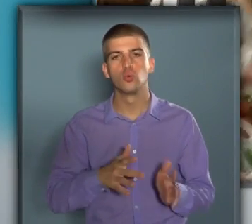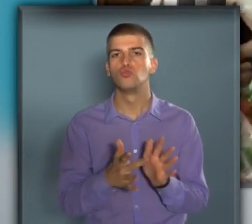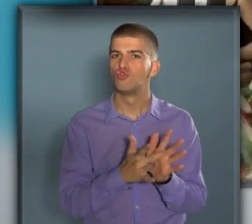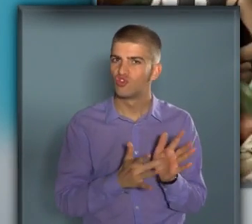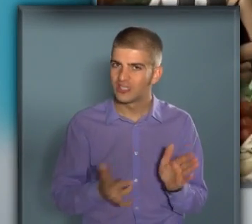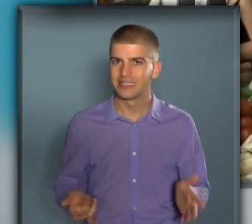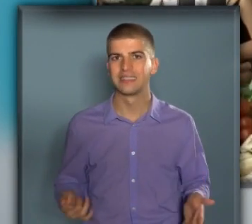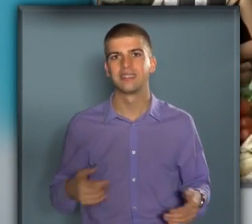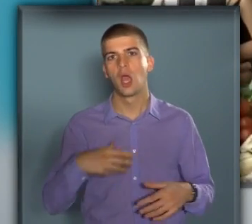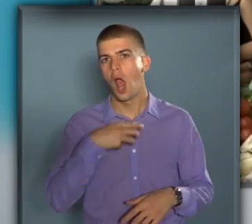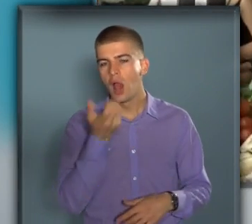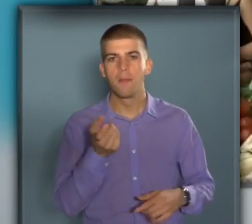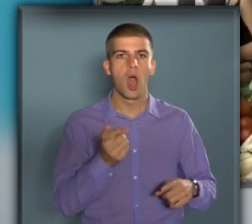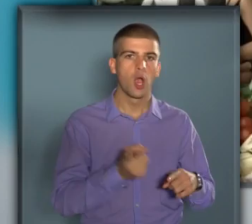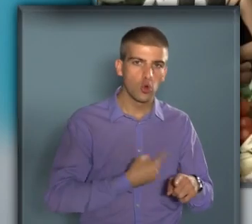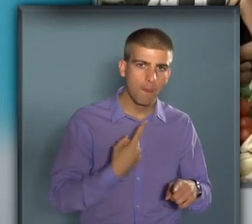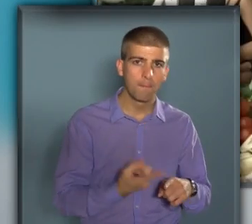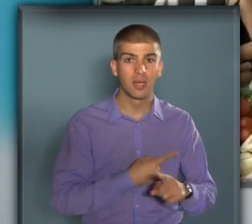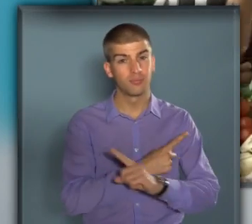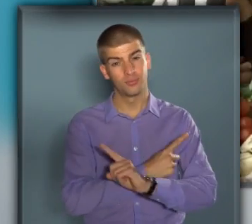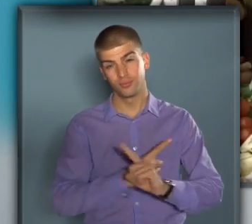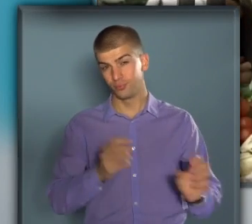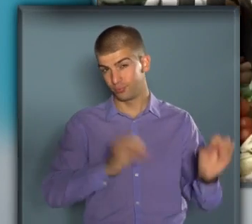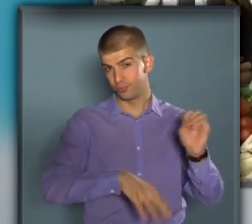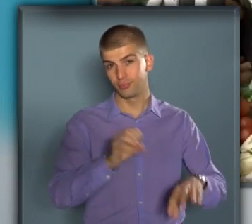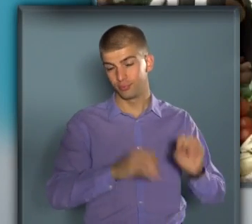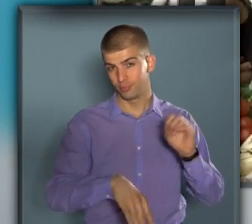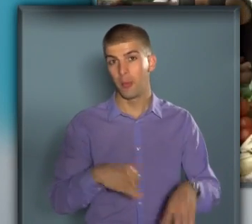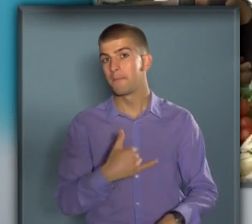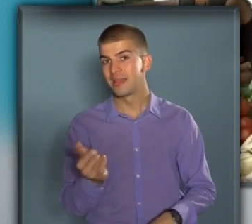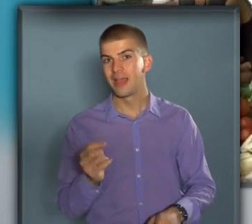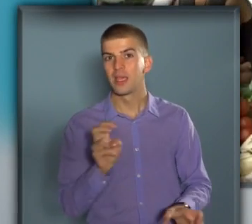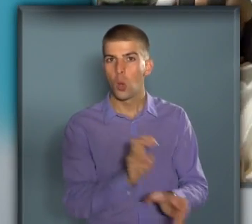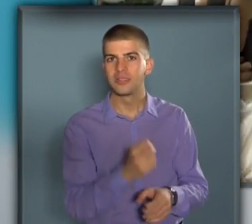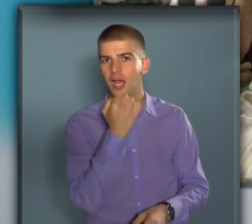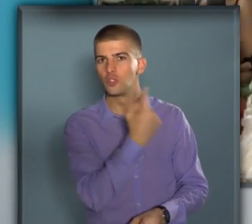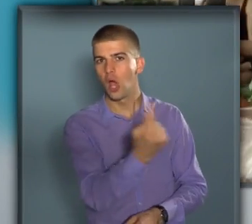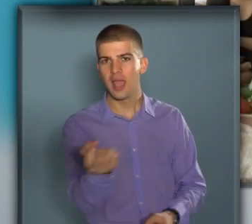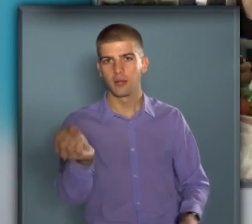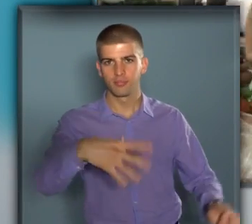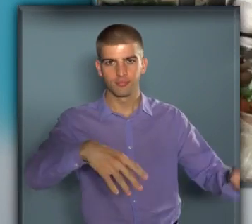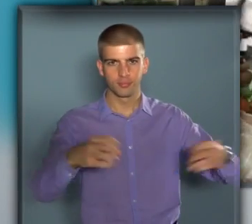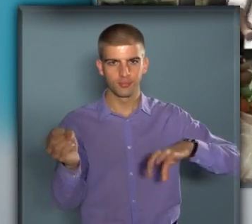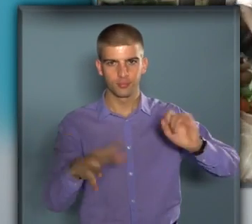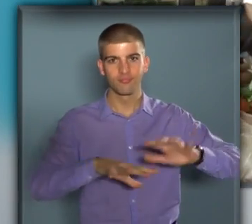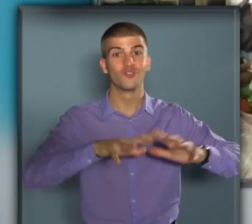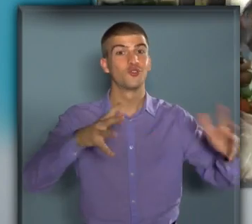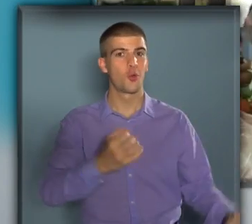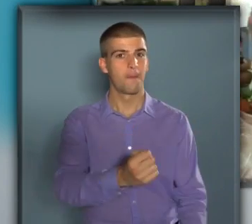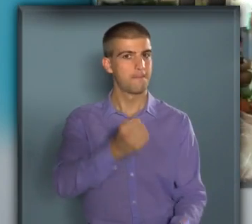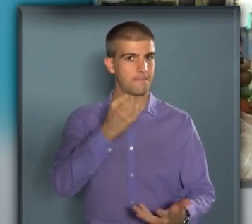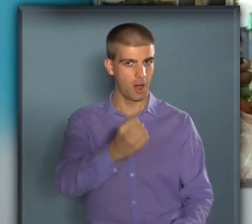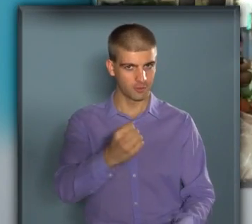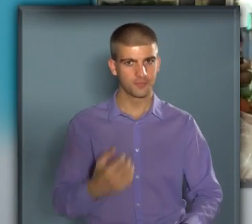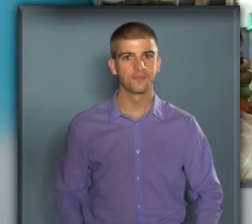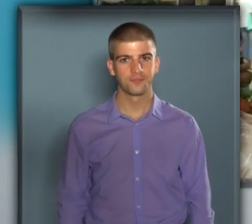töpörtyű, zsírok, alma, krumpli, rengeteg minden. Minden termelő adott valamit. Amire szükségünk